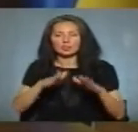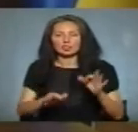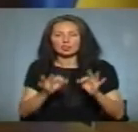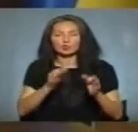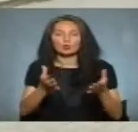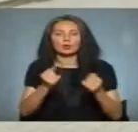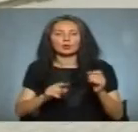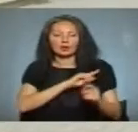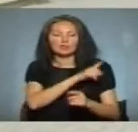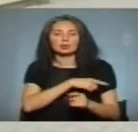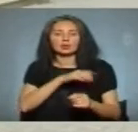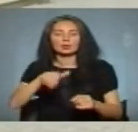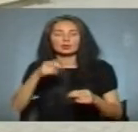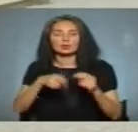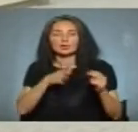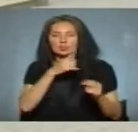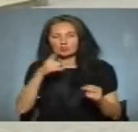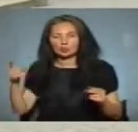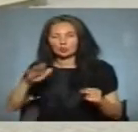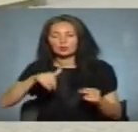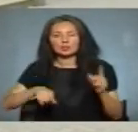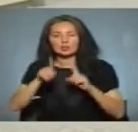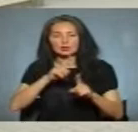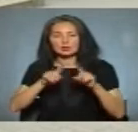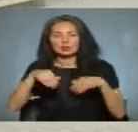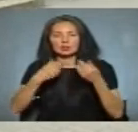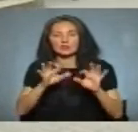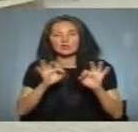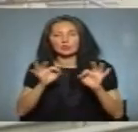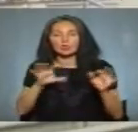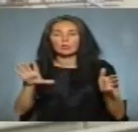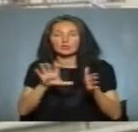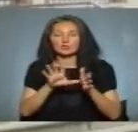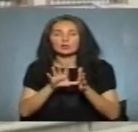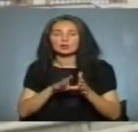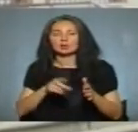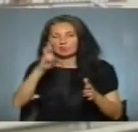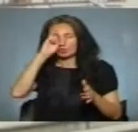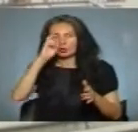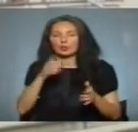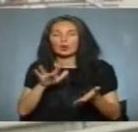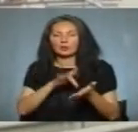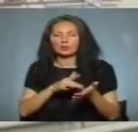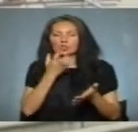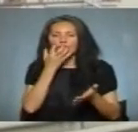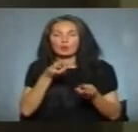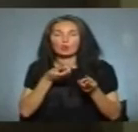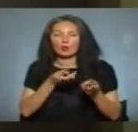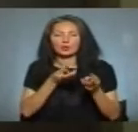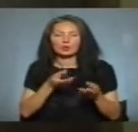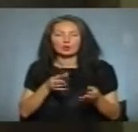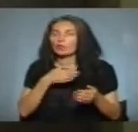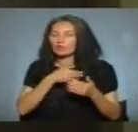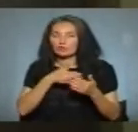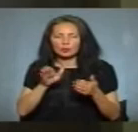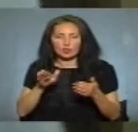строку. Після засідання давати коментарі представниця «Тернопільміськтеплокомуненерго» Антоніна Решетуха відмовилася.